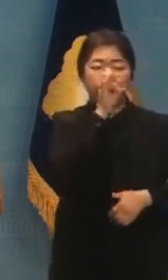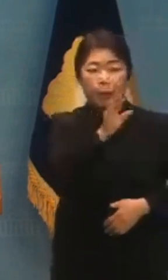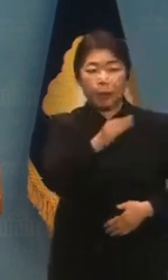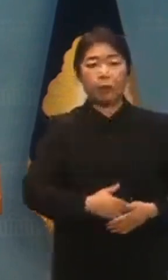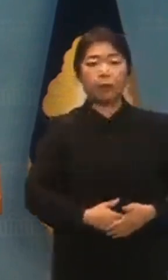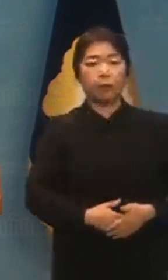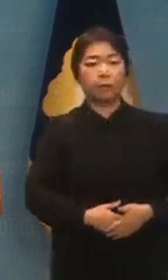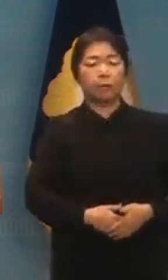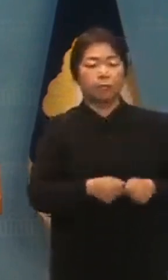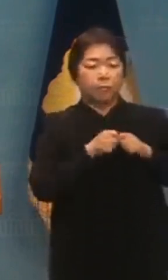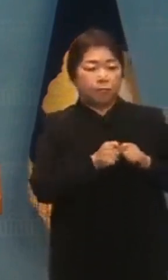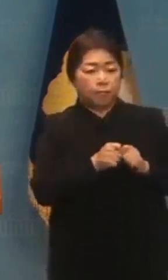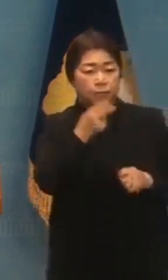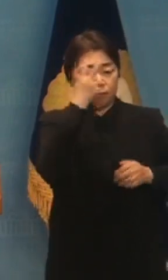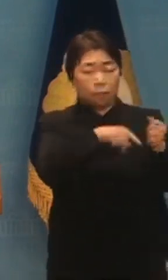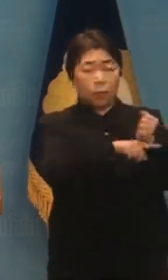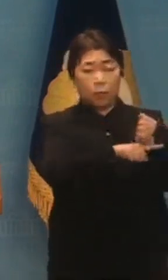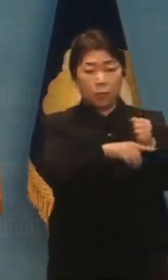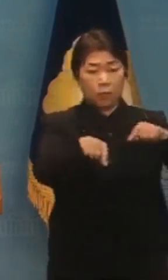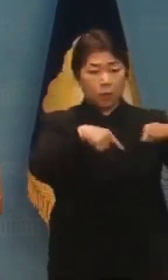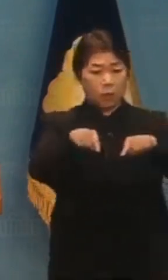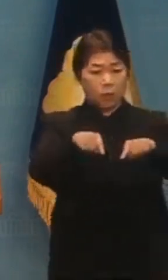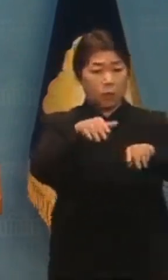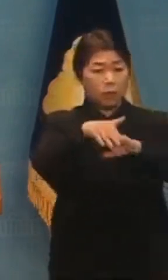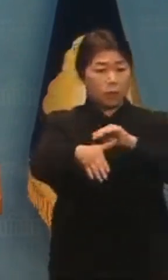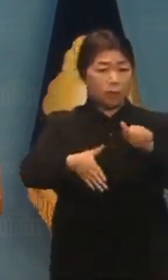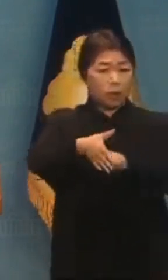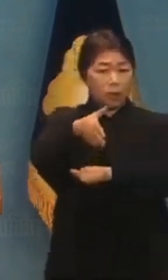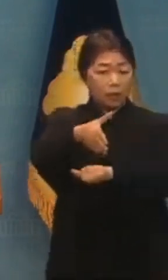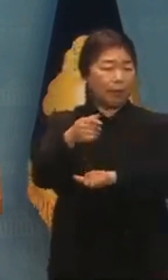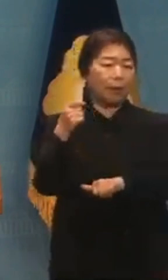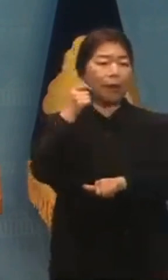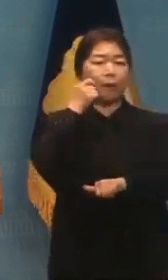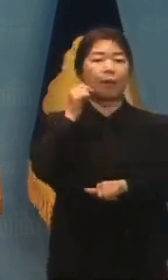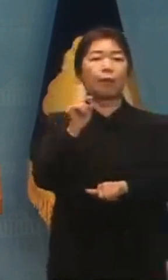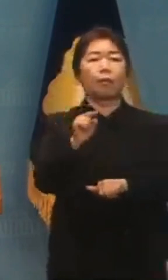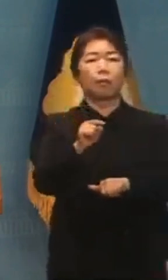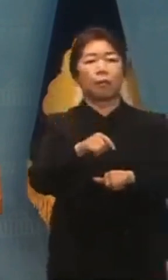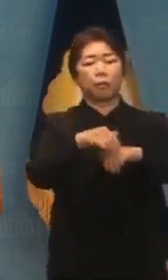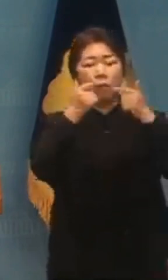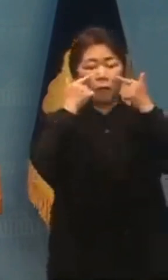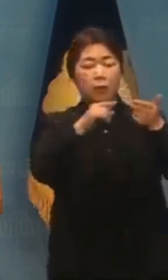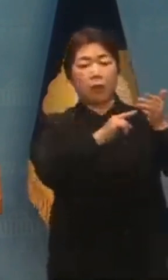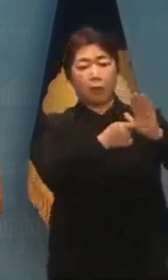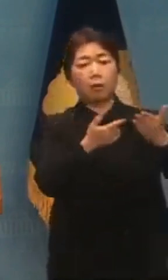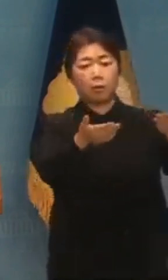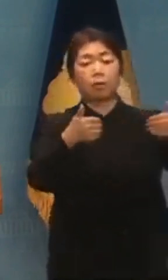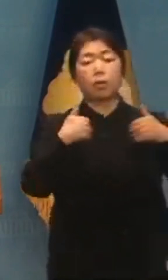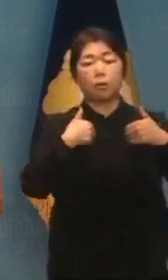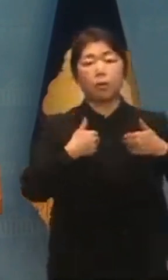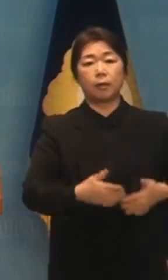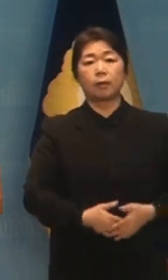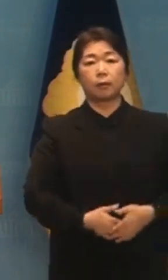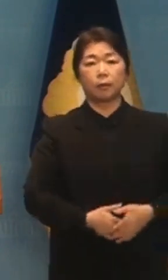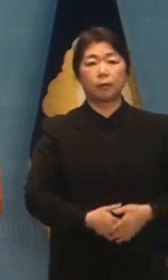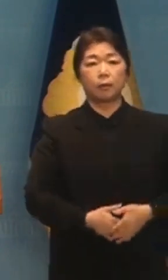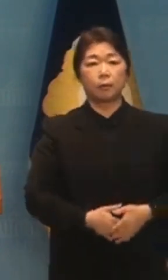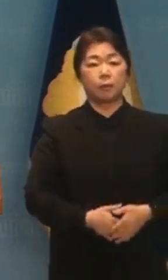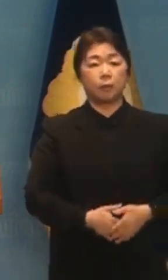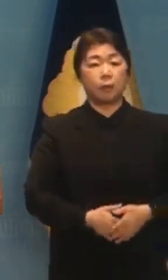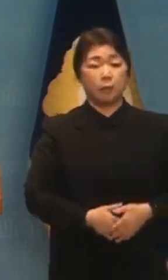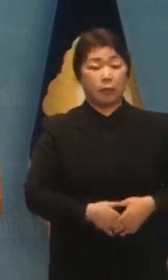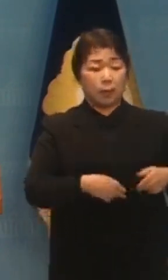철저히 밝혀 정치 테러는 절대 불가하다는 것을 천명해야 합니다.